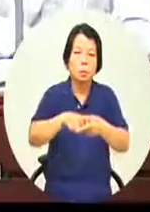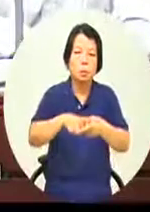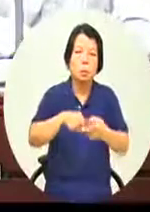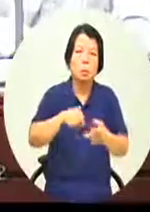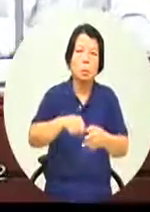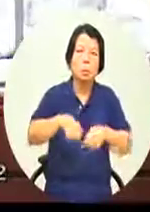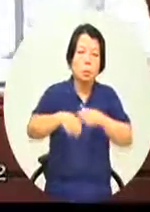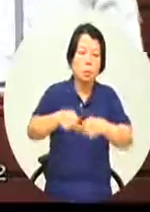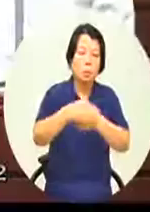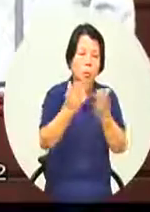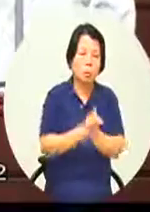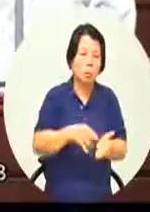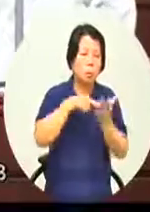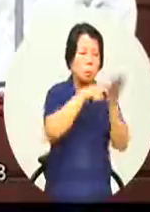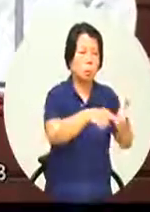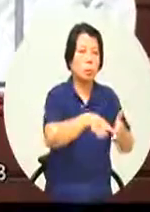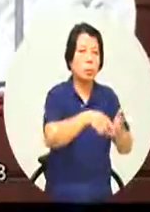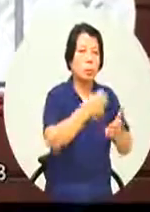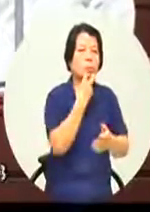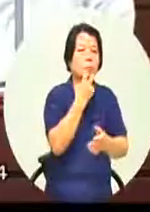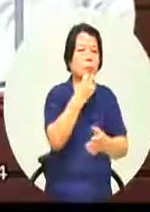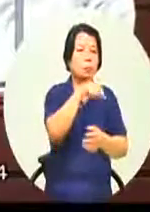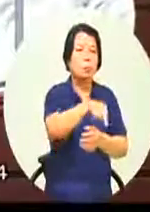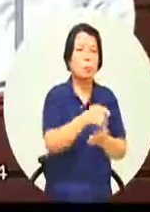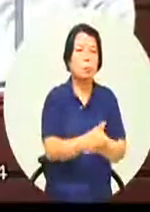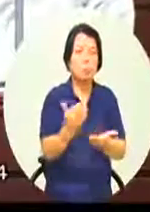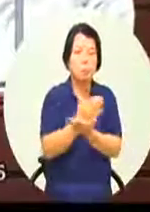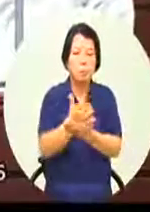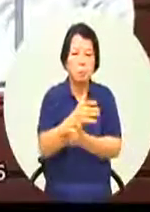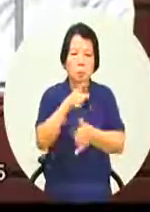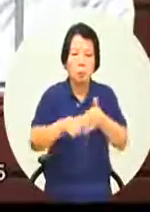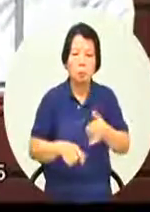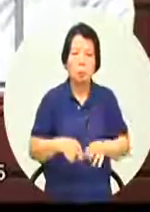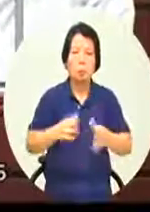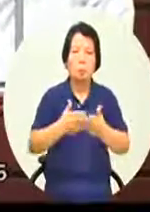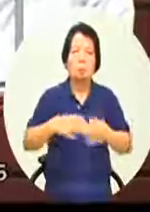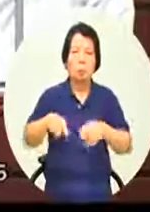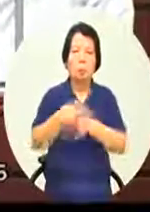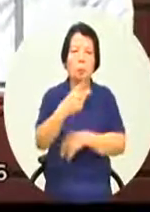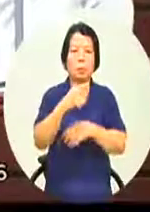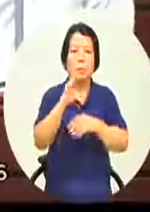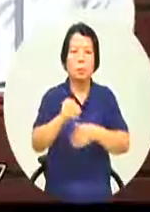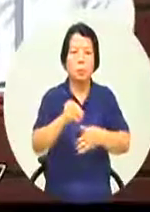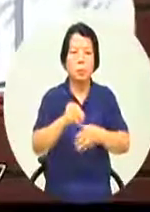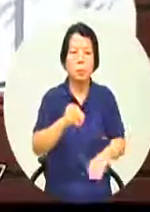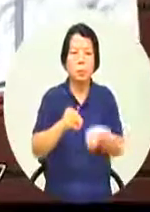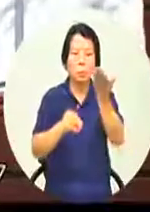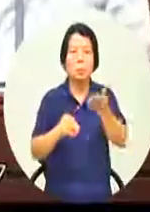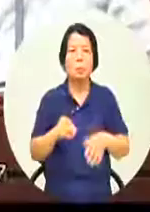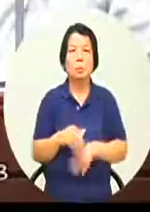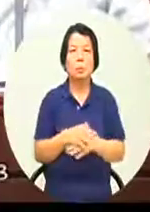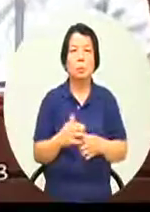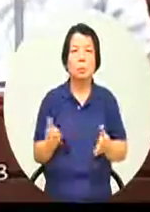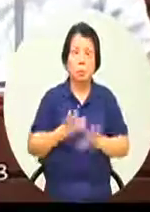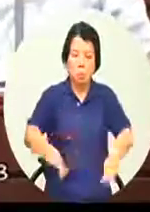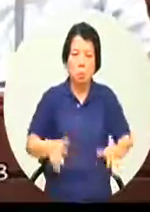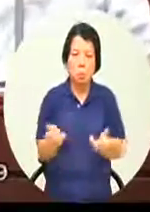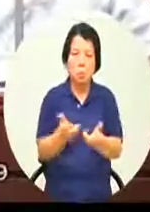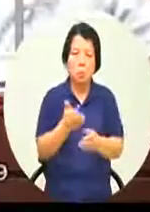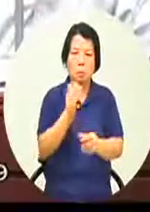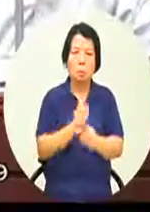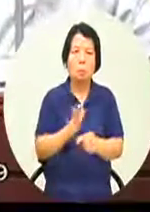这边去争取预算。那这个案子我们评估起来大概修复要200多万。那进度的话，目前我们